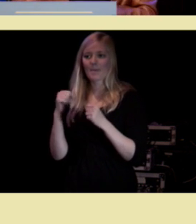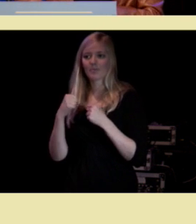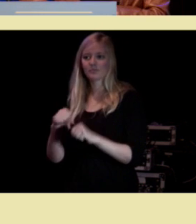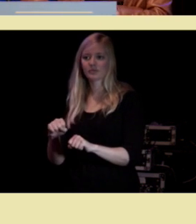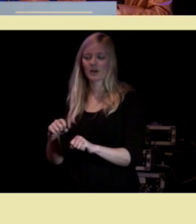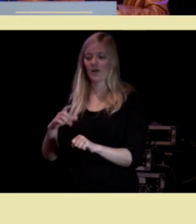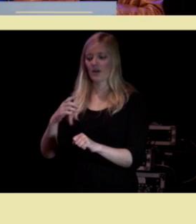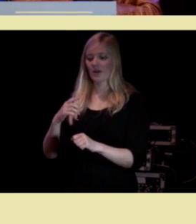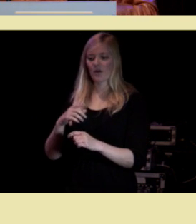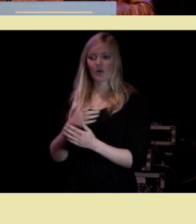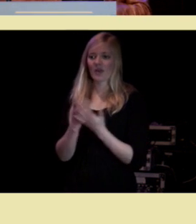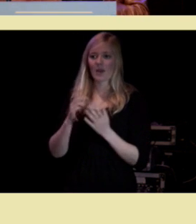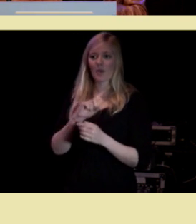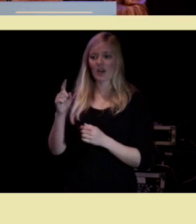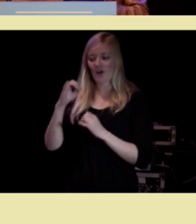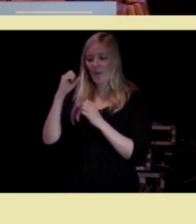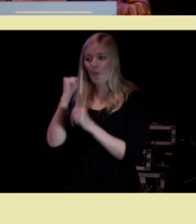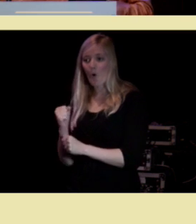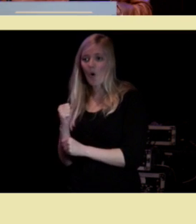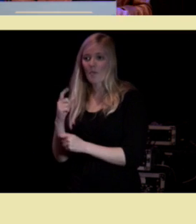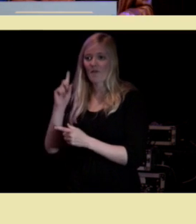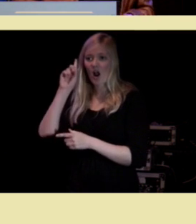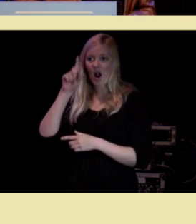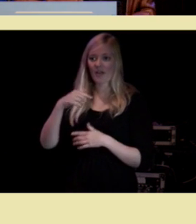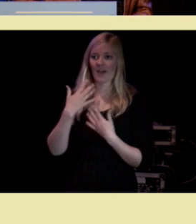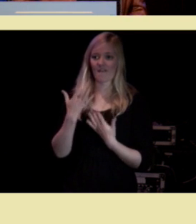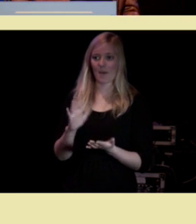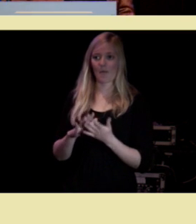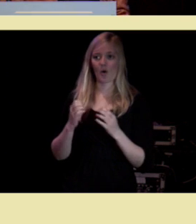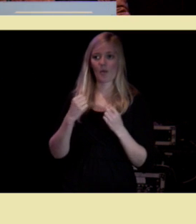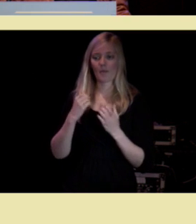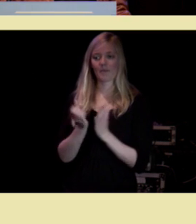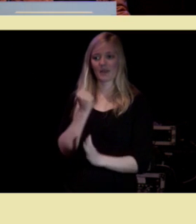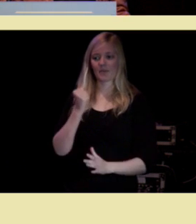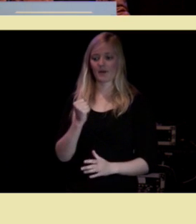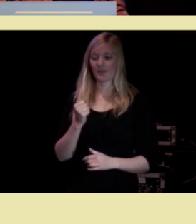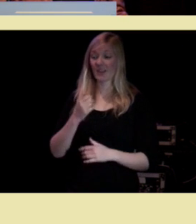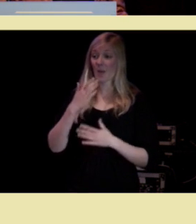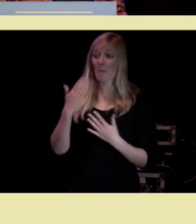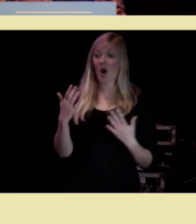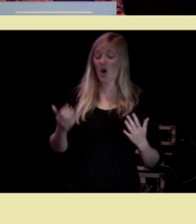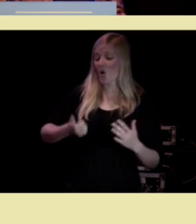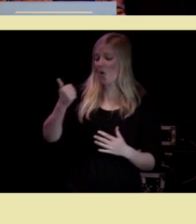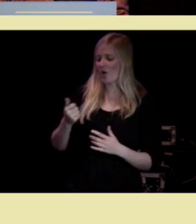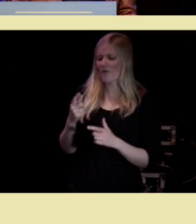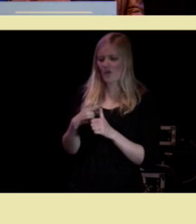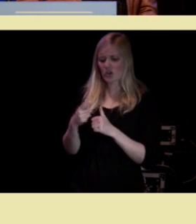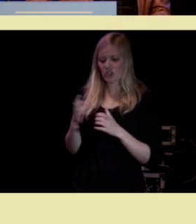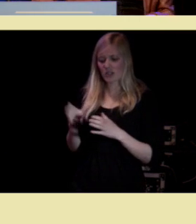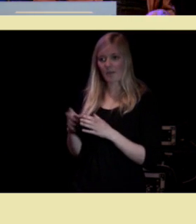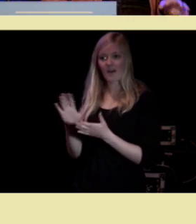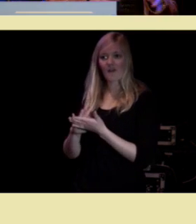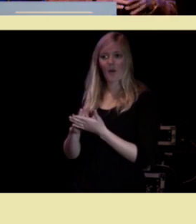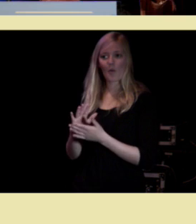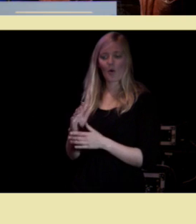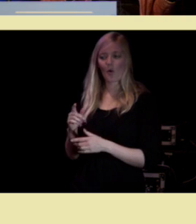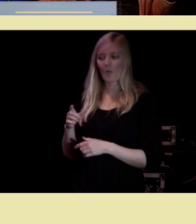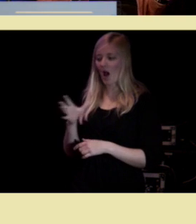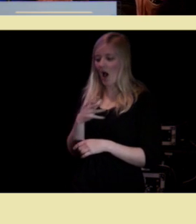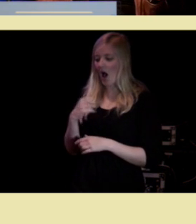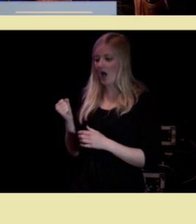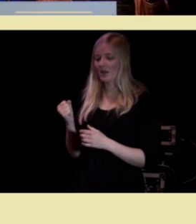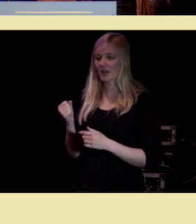med. Dette et godt stykke arbeid, og det tar mange år. Jeg husker første samling jeg var på med alle sammen, så